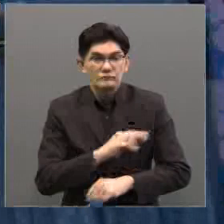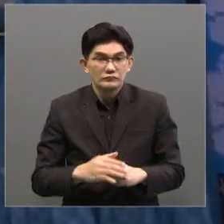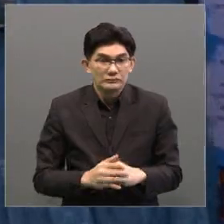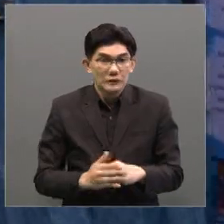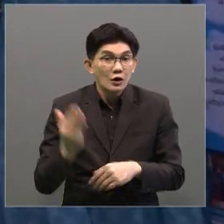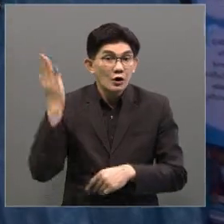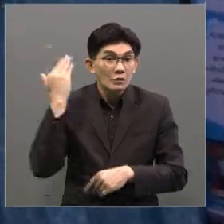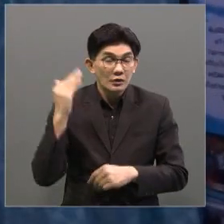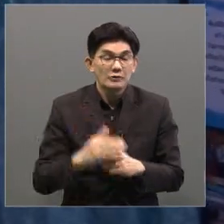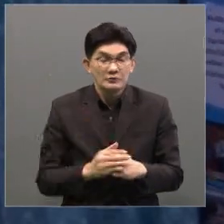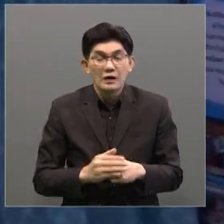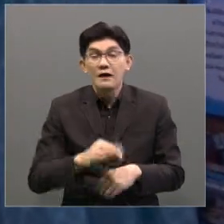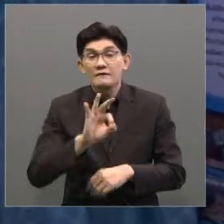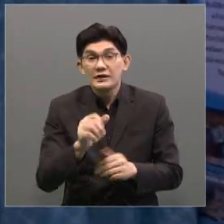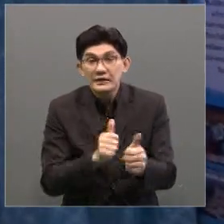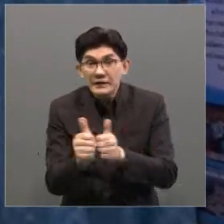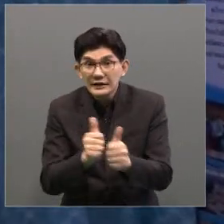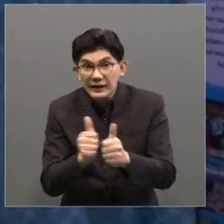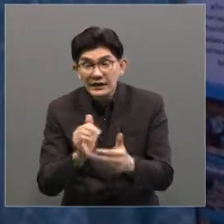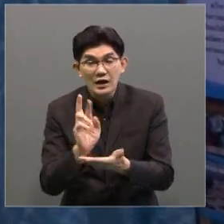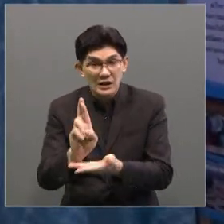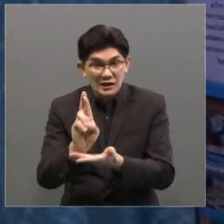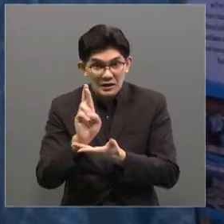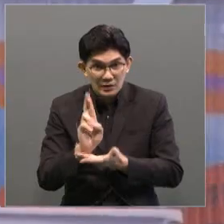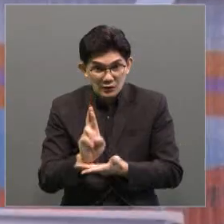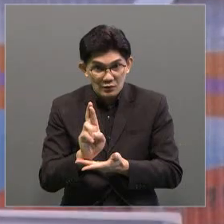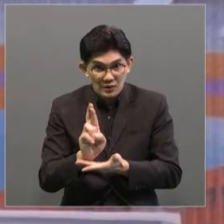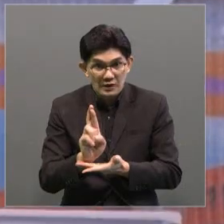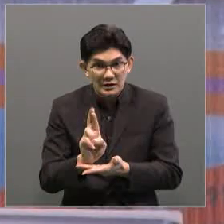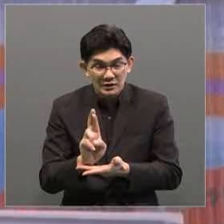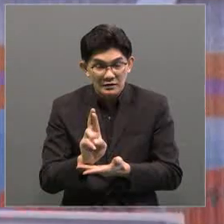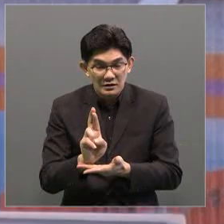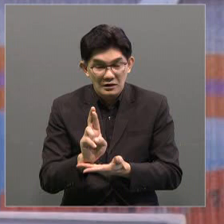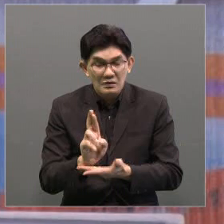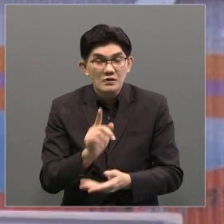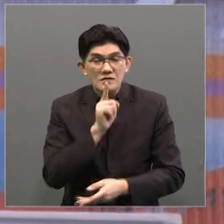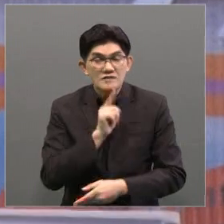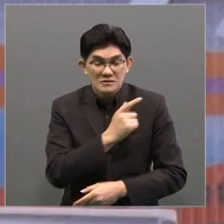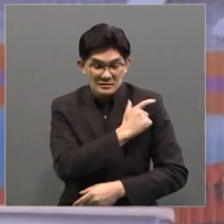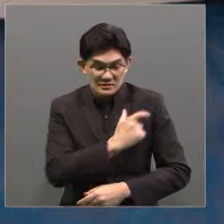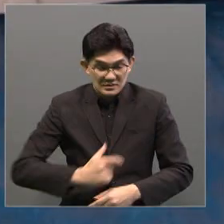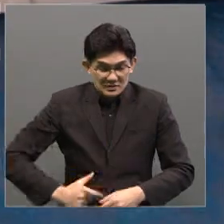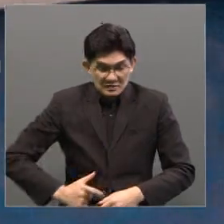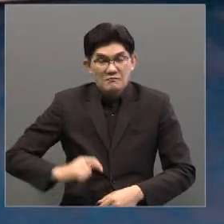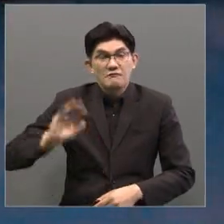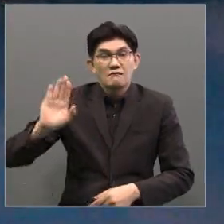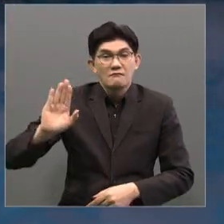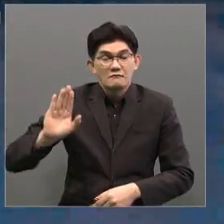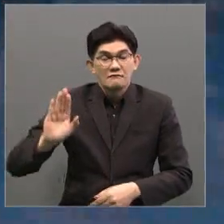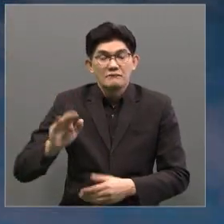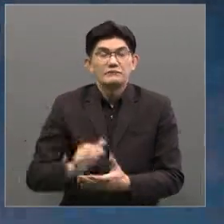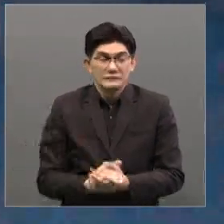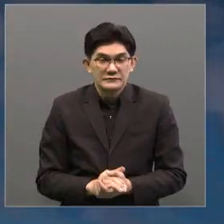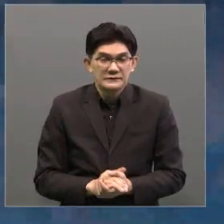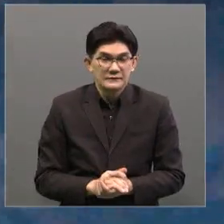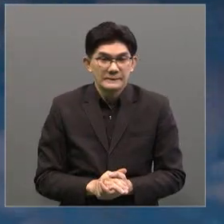ในอดีตน้องเฟิร์สได้เข้าแข่งขันและได้รับรางวัลถ้วยพระราชทานจากสมเด็จพระนิธิถาธิราชเจ้ากรมสมเด็จพระเทพรัตนราชสุดา